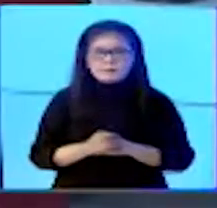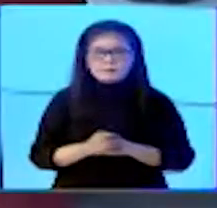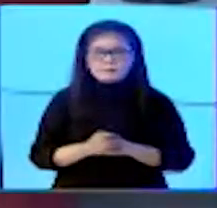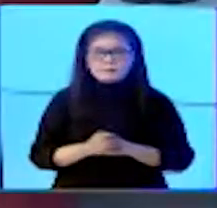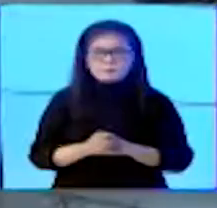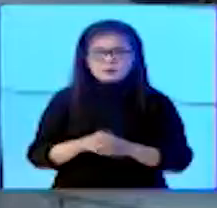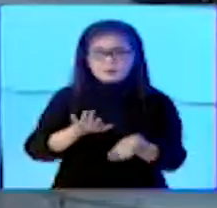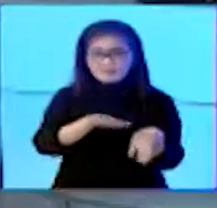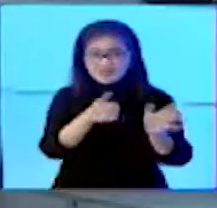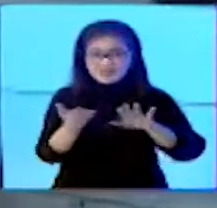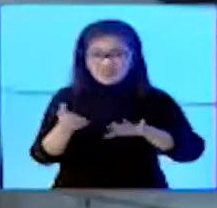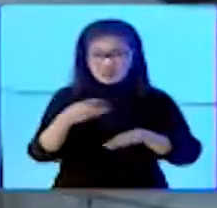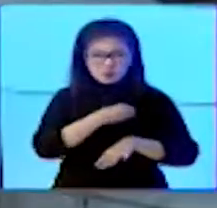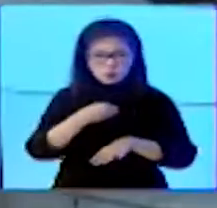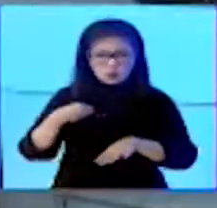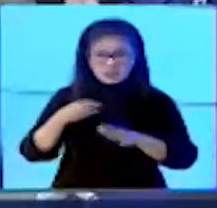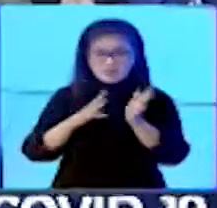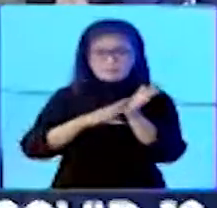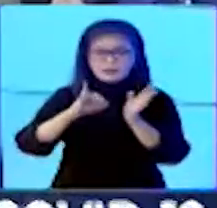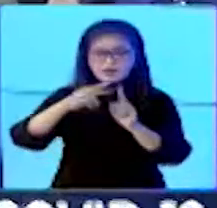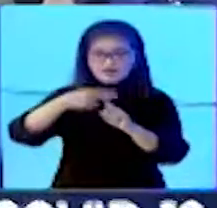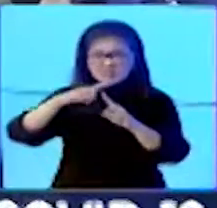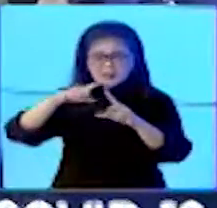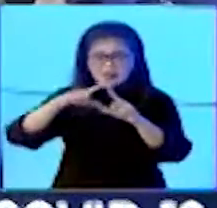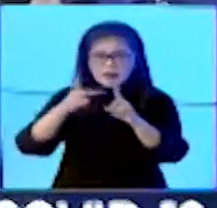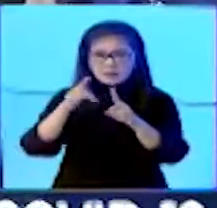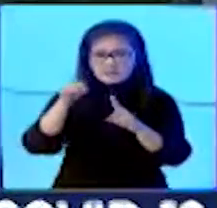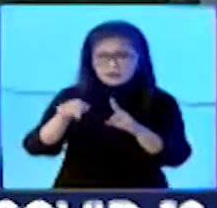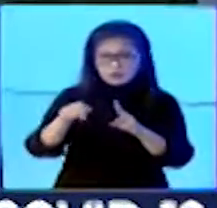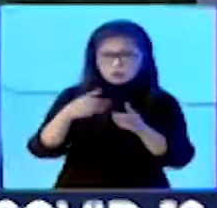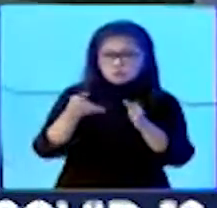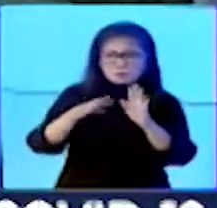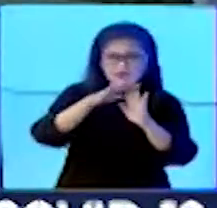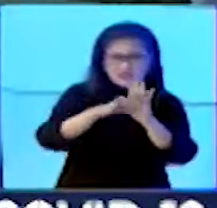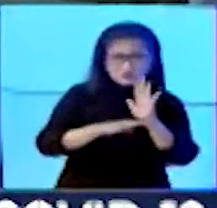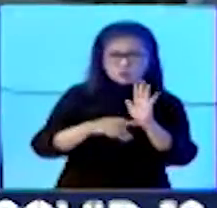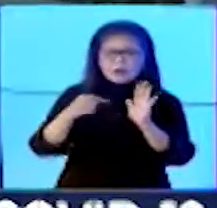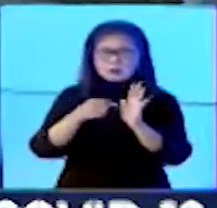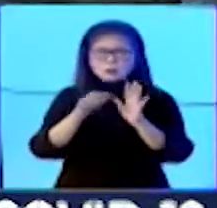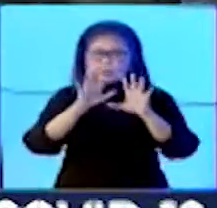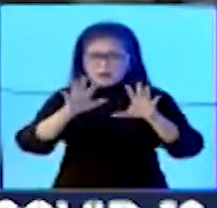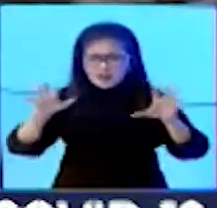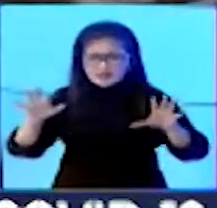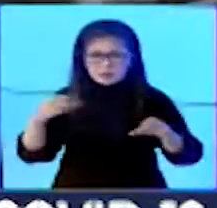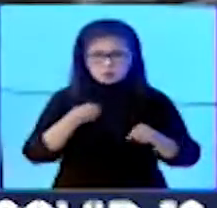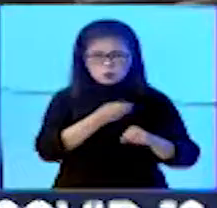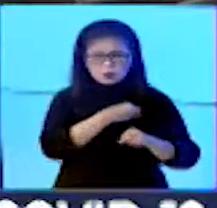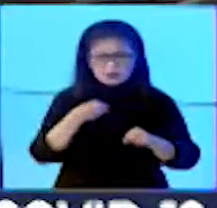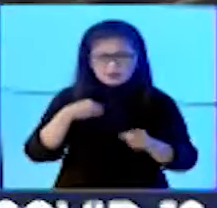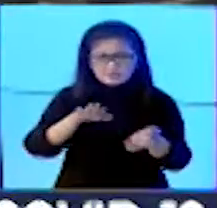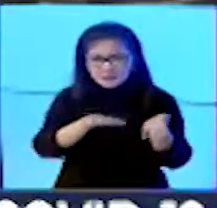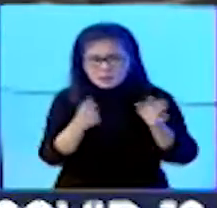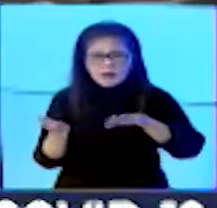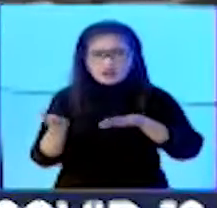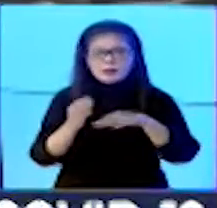Meninggalnya Dr. Miftah Fauzi Saringat menambah panjang tenaga medis yang meninggal dunia akibat virus corona. Dalam catatan Ikatan